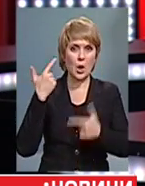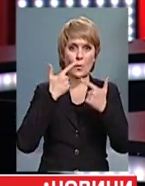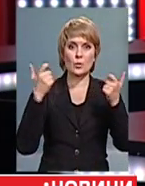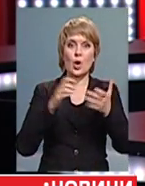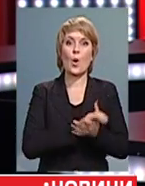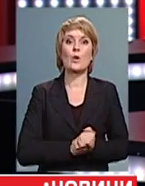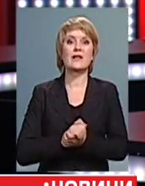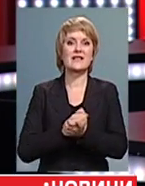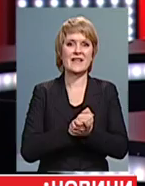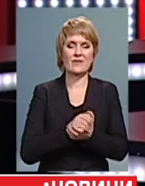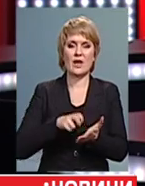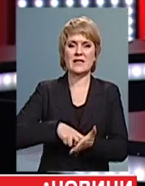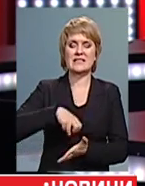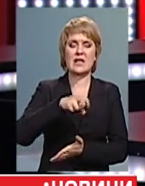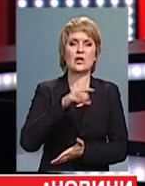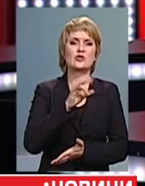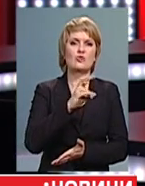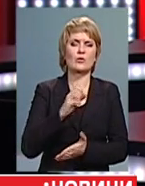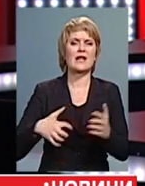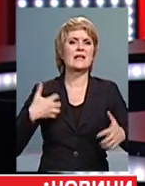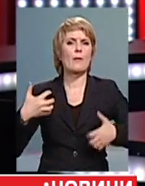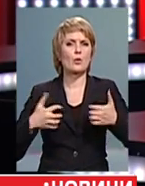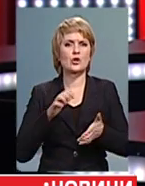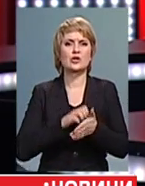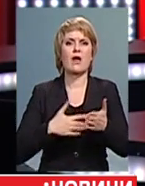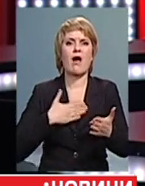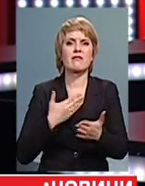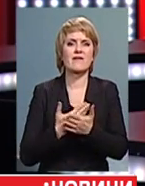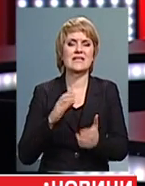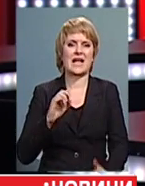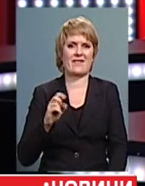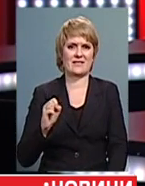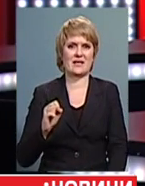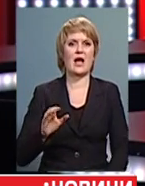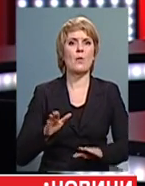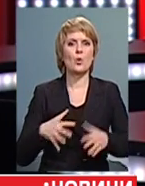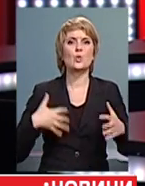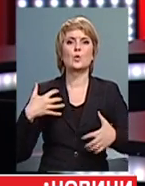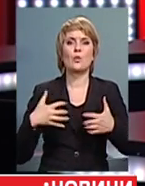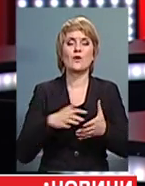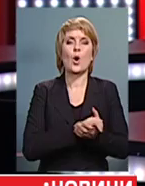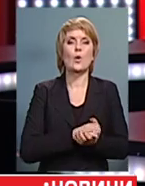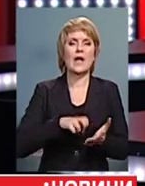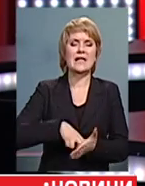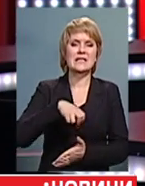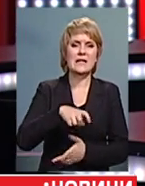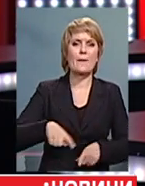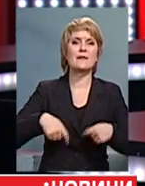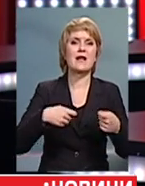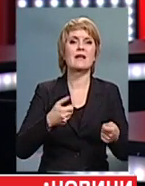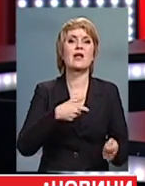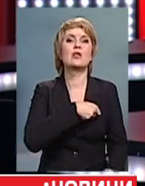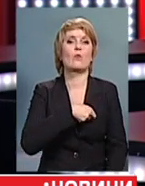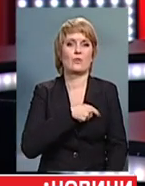до Віктора Шокіна. Ті непокоїлися через активність Саквареллідзе. Згодом стурбованого колективного листа прислали ще й кілька депутатів, серед